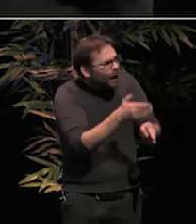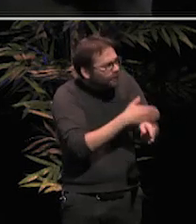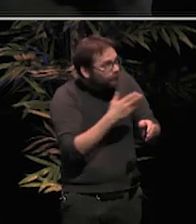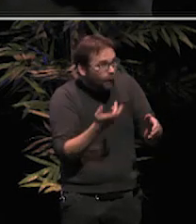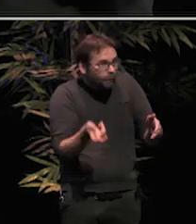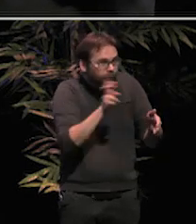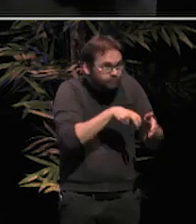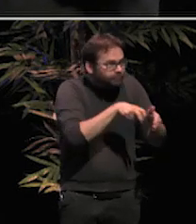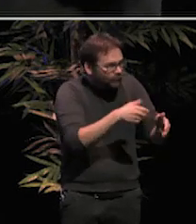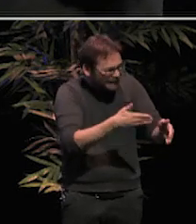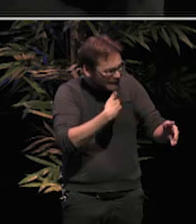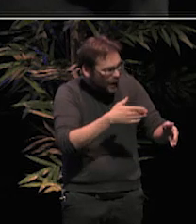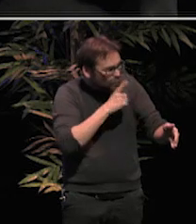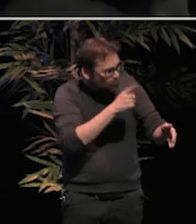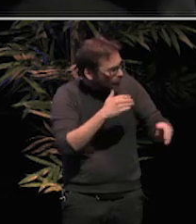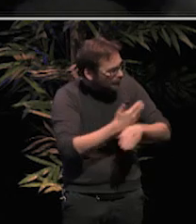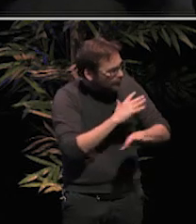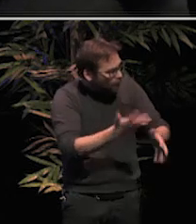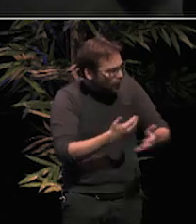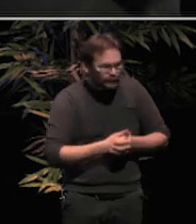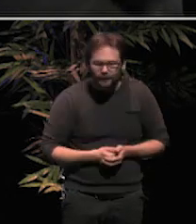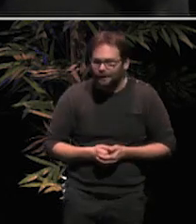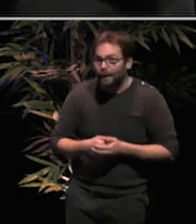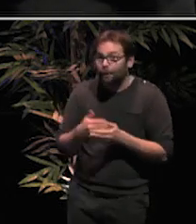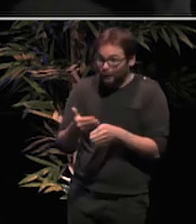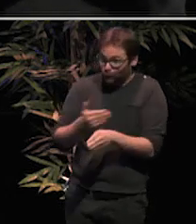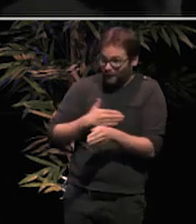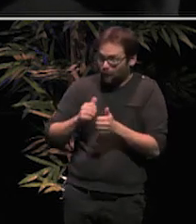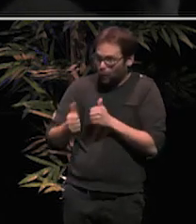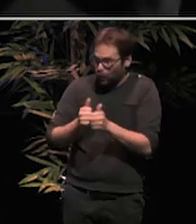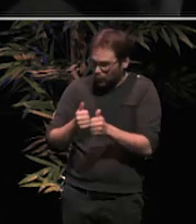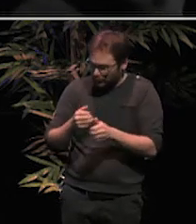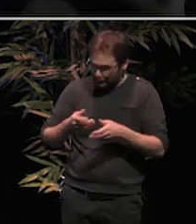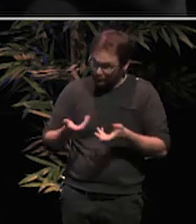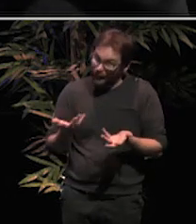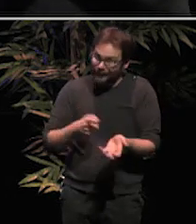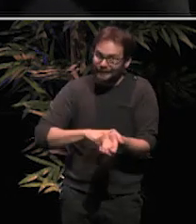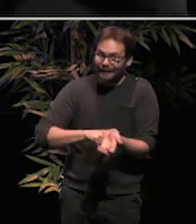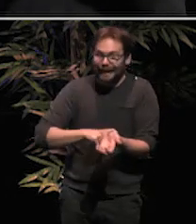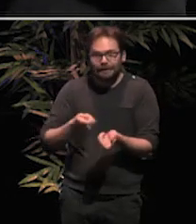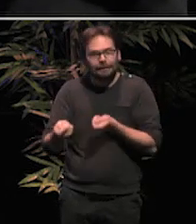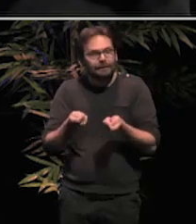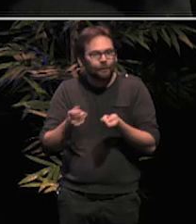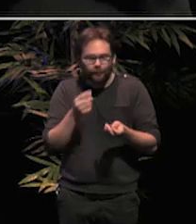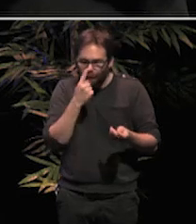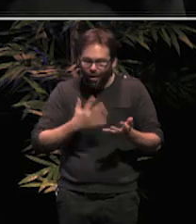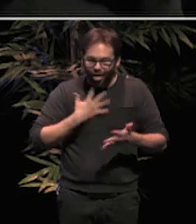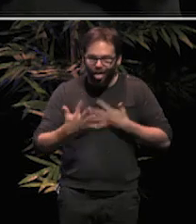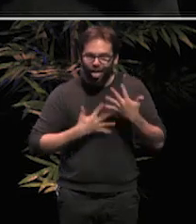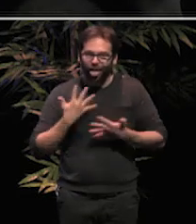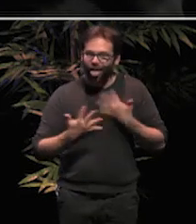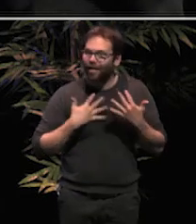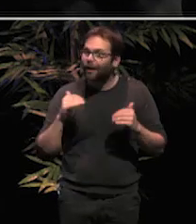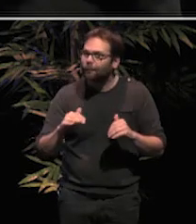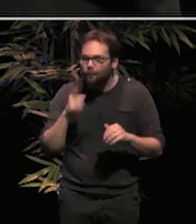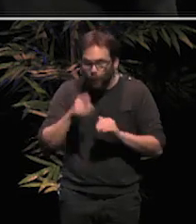bateau, de partir en mer? Alors effectivement, cette gestion du stress qui est assez excitante en même temps. Au début, on en a un